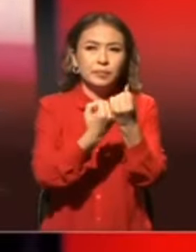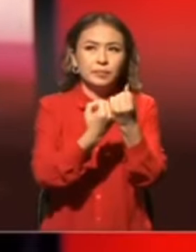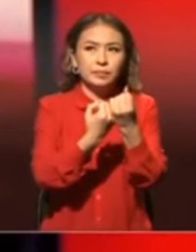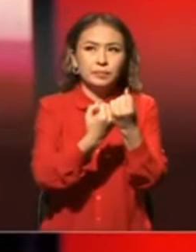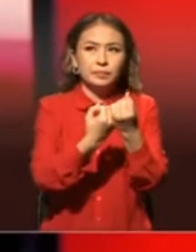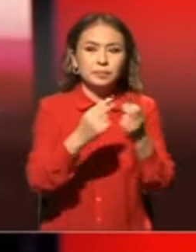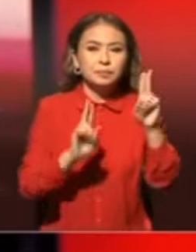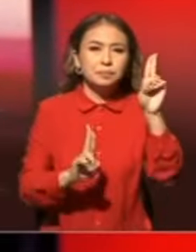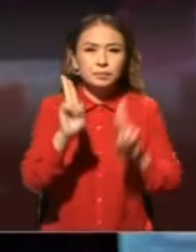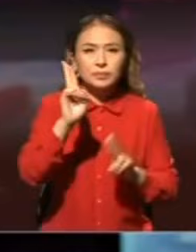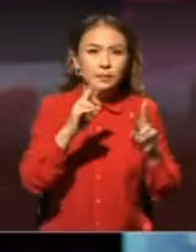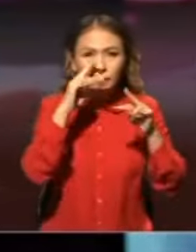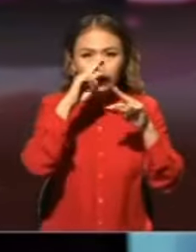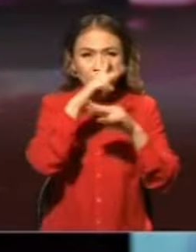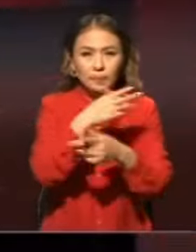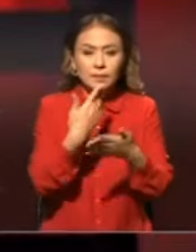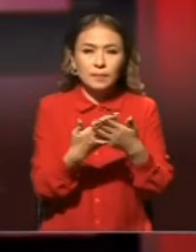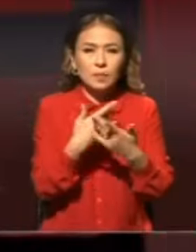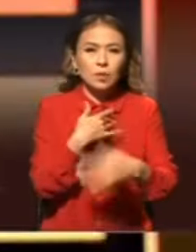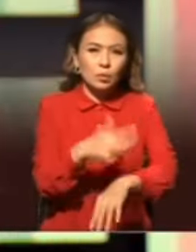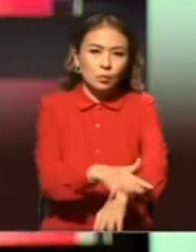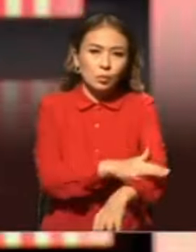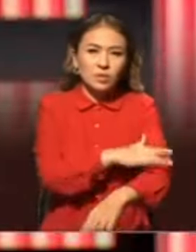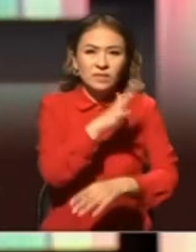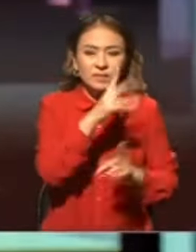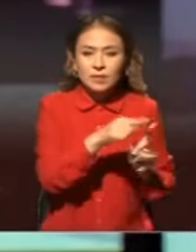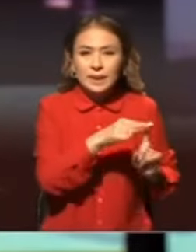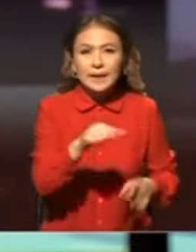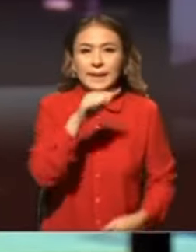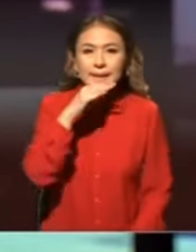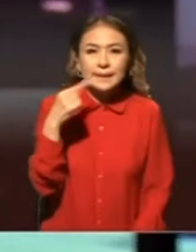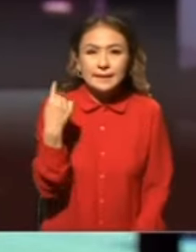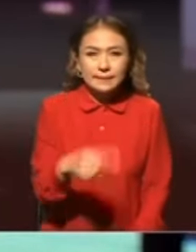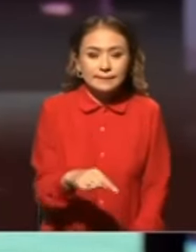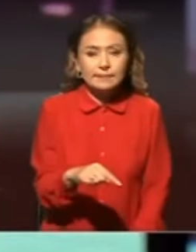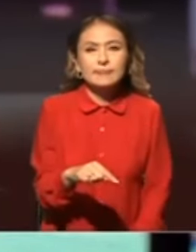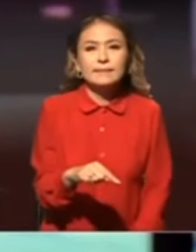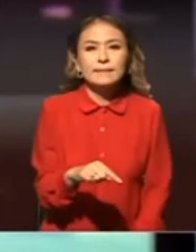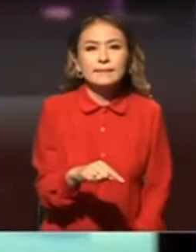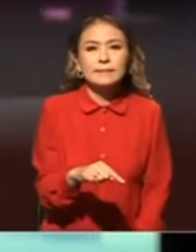бізде дұрыс емес. Мен қанша жылдан бері айтып келе жатырмын, Ресей